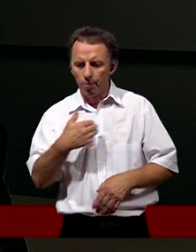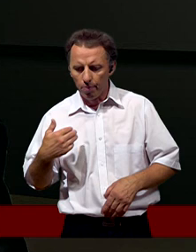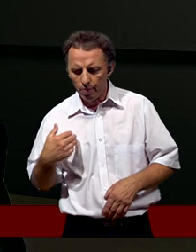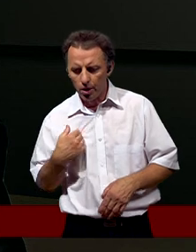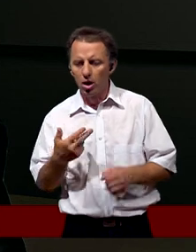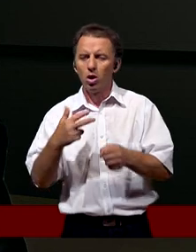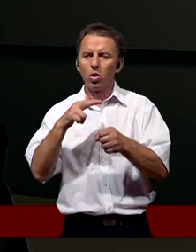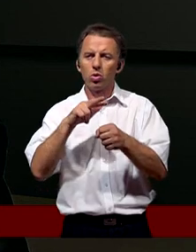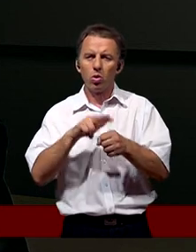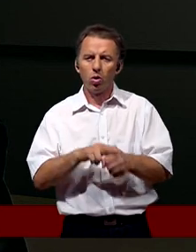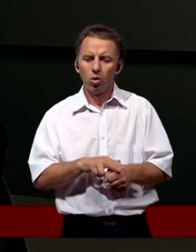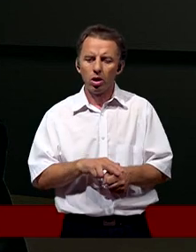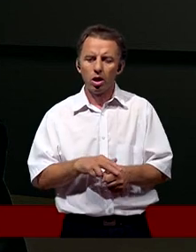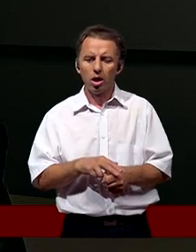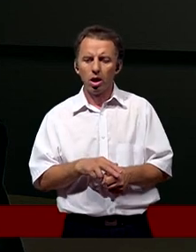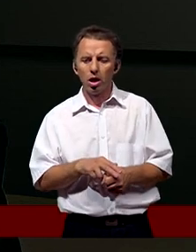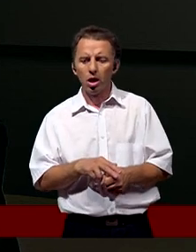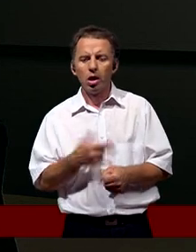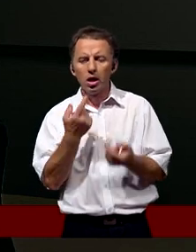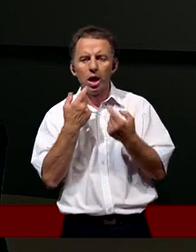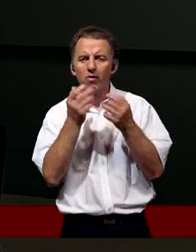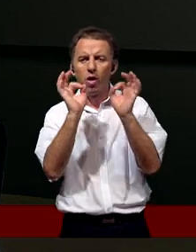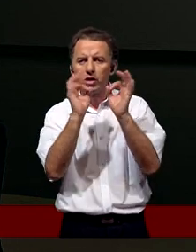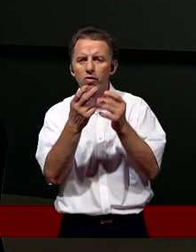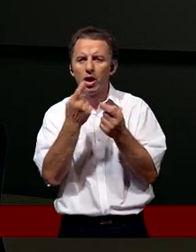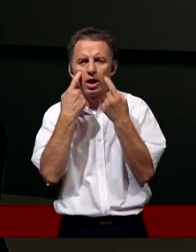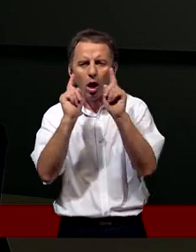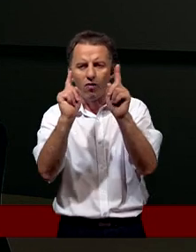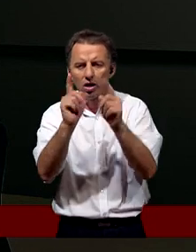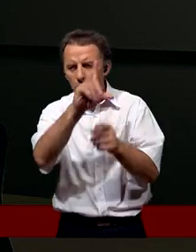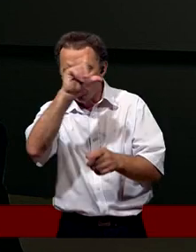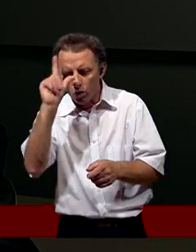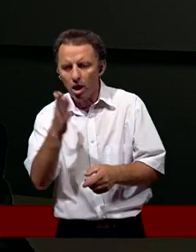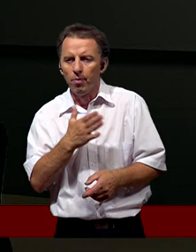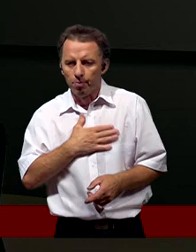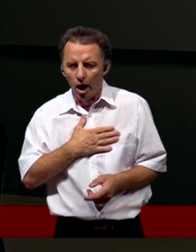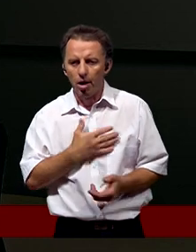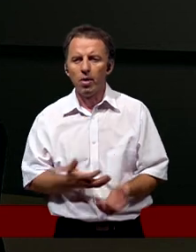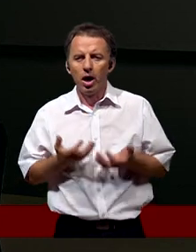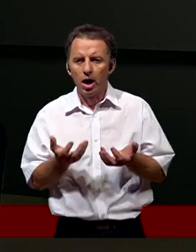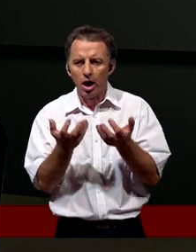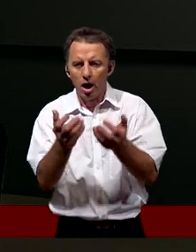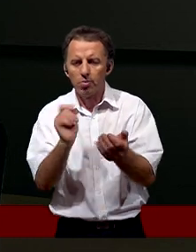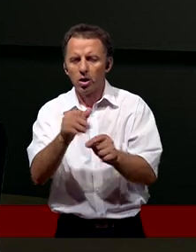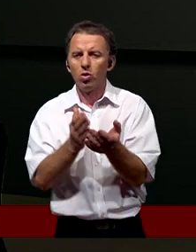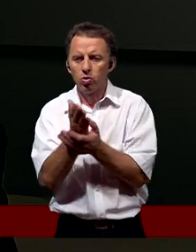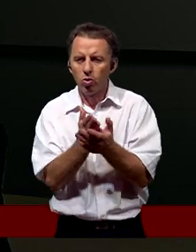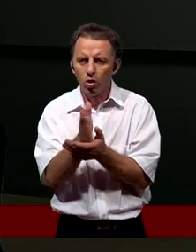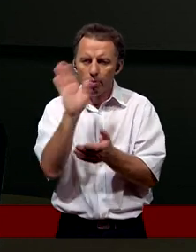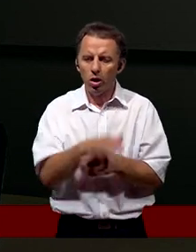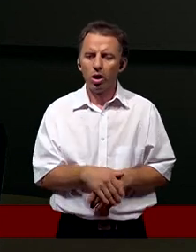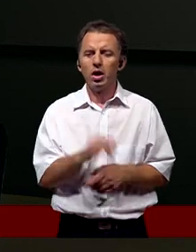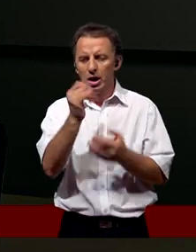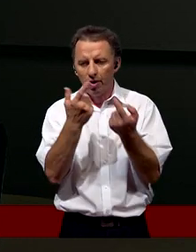my, którzy nie, może niewłaściwie postrzegamy ludzi, chociaż mamy chęć bycia sługą Boga, prawda,